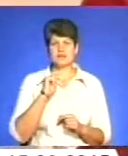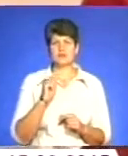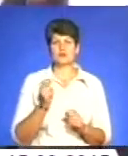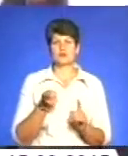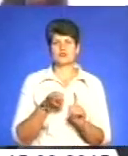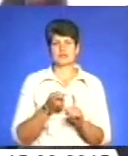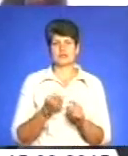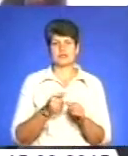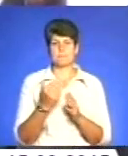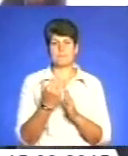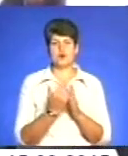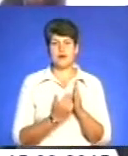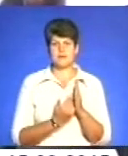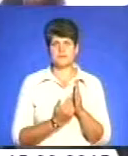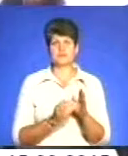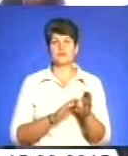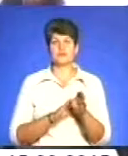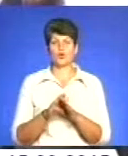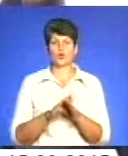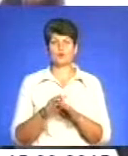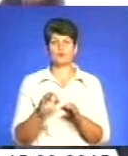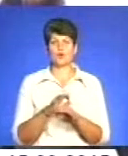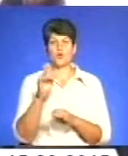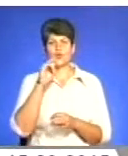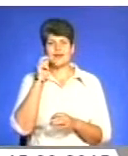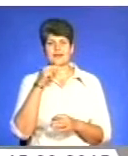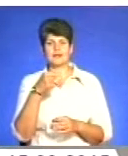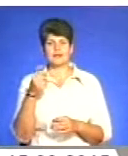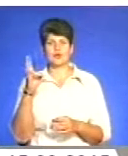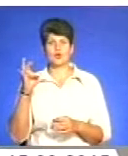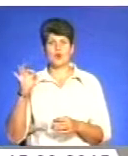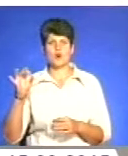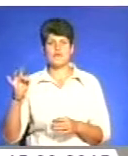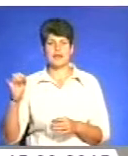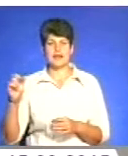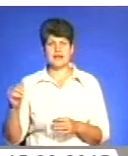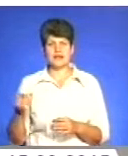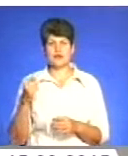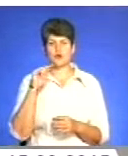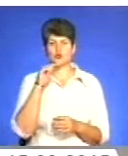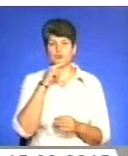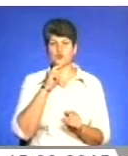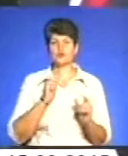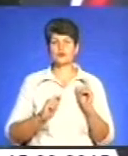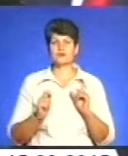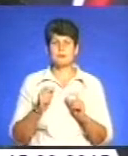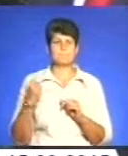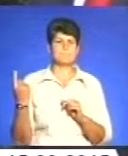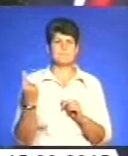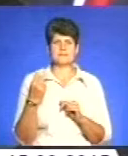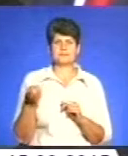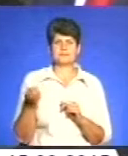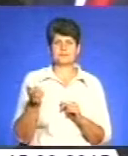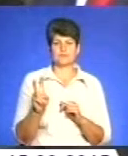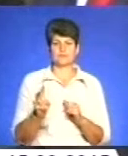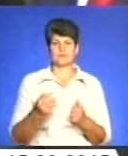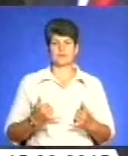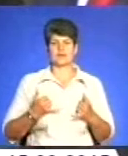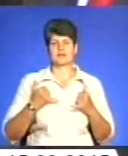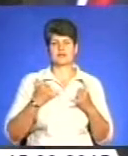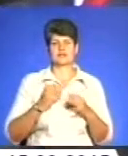програми. Реалізуючи проект «Україна-Норвегія» до Тернопільського національного економічного університету, вперше завітав почесний гість